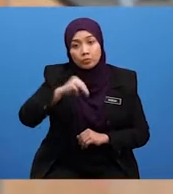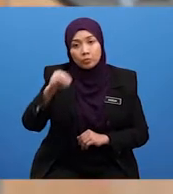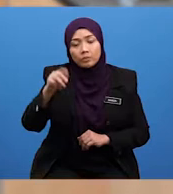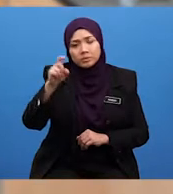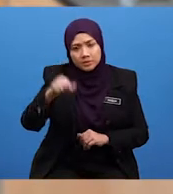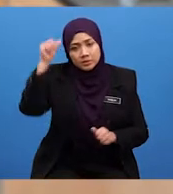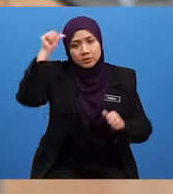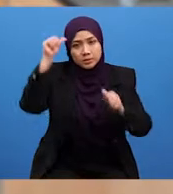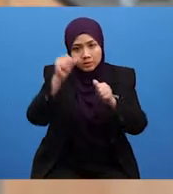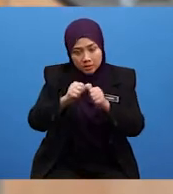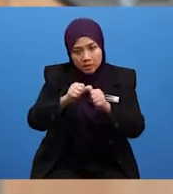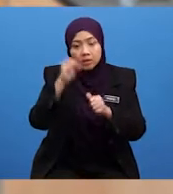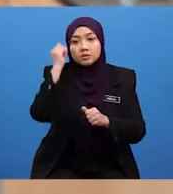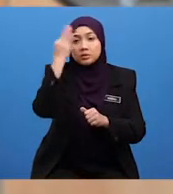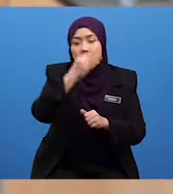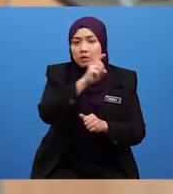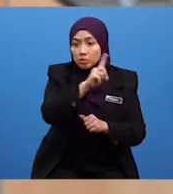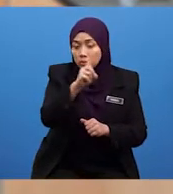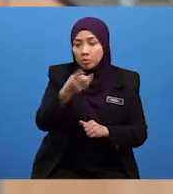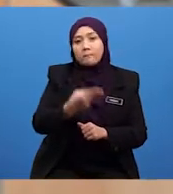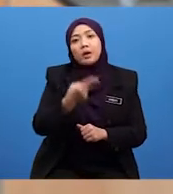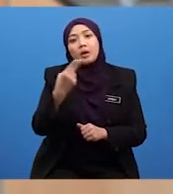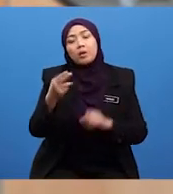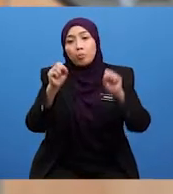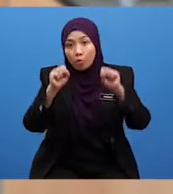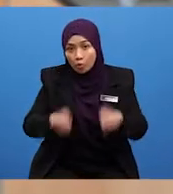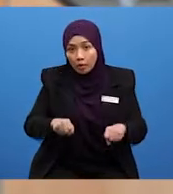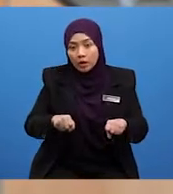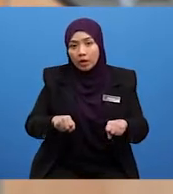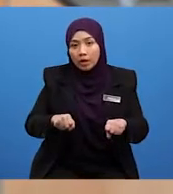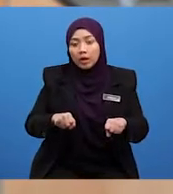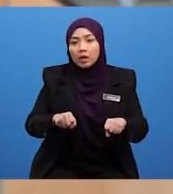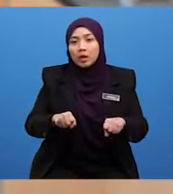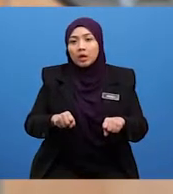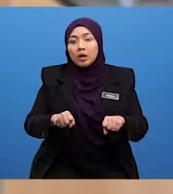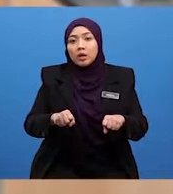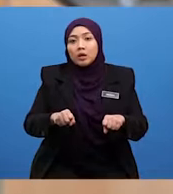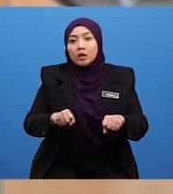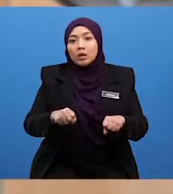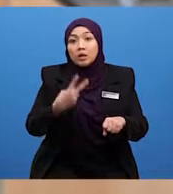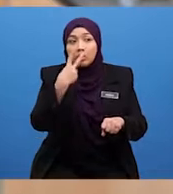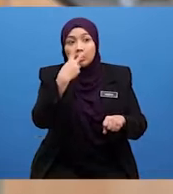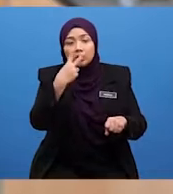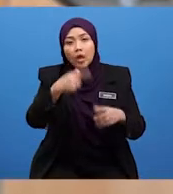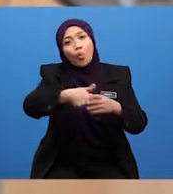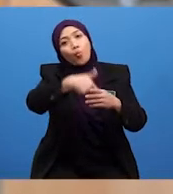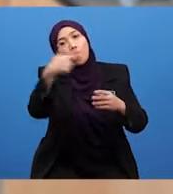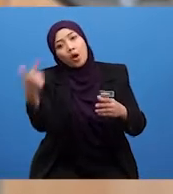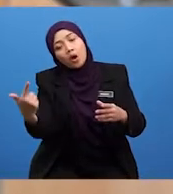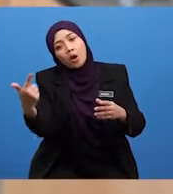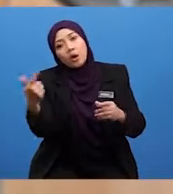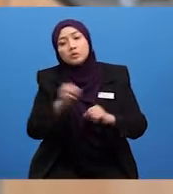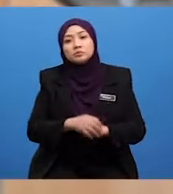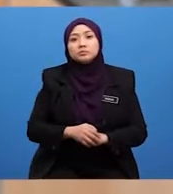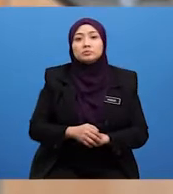Murid-murid kena ingat ya, sifat sesuatu bahan boleh dipengaruhi oleh faktor luaran.